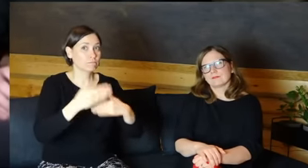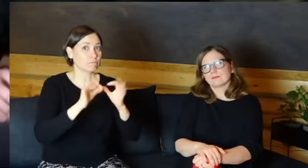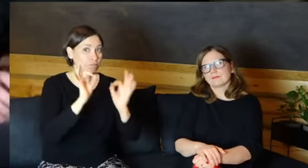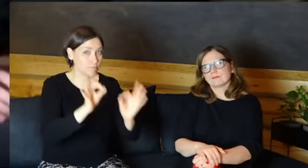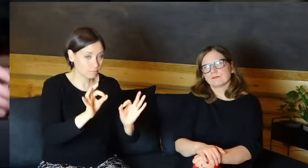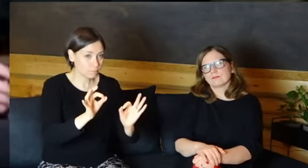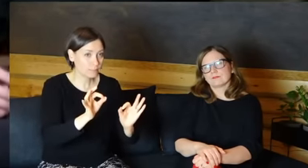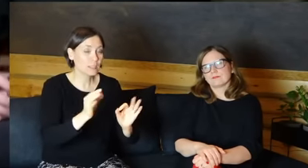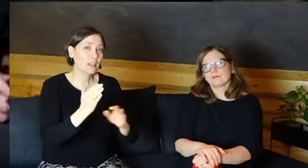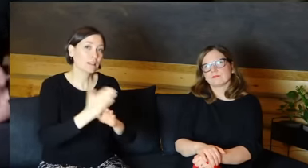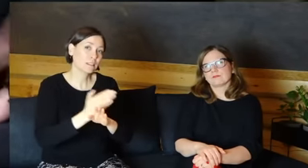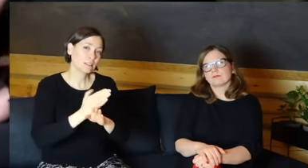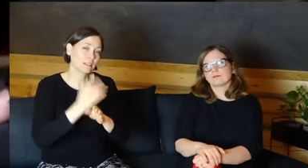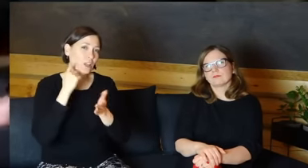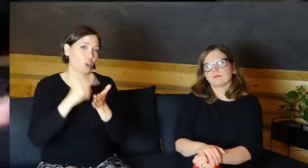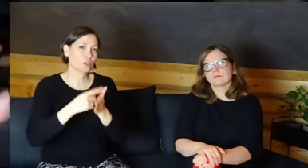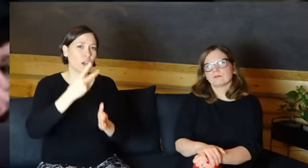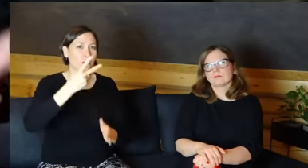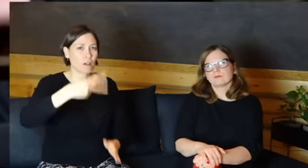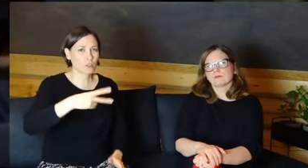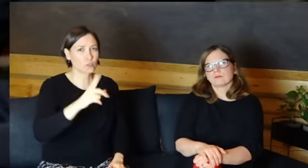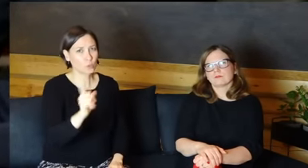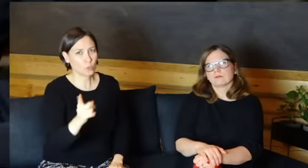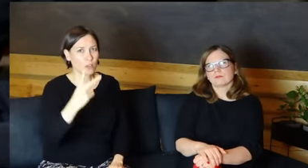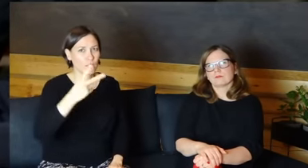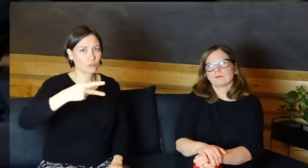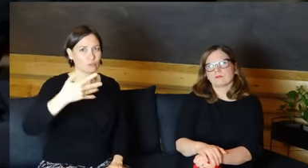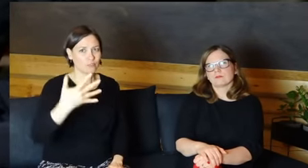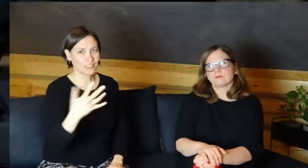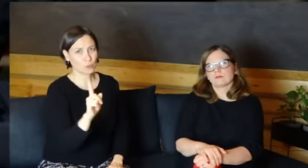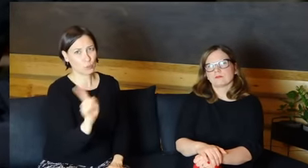suurin piirtein niin kuin 25 yli jatketaan